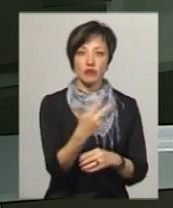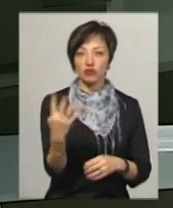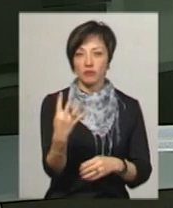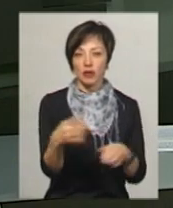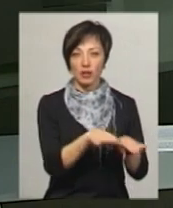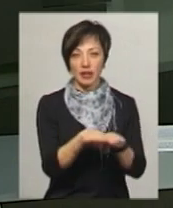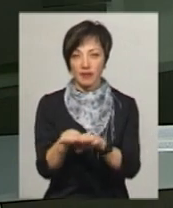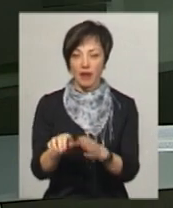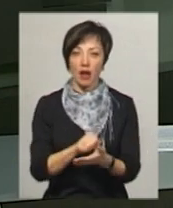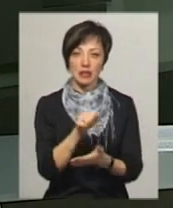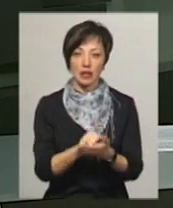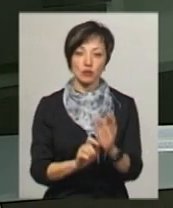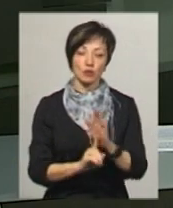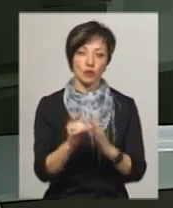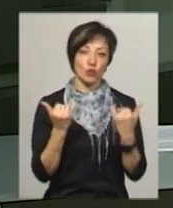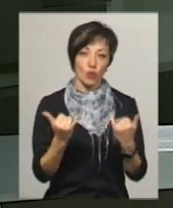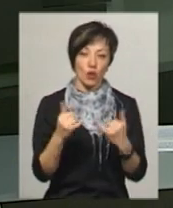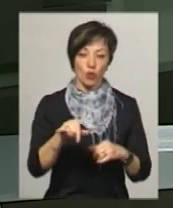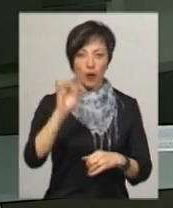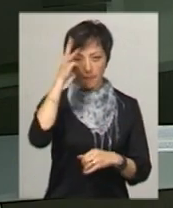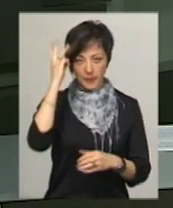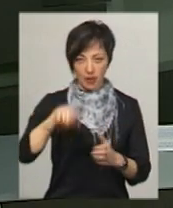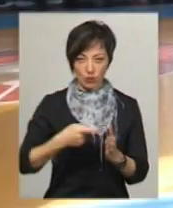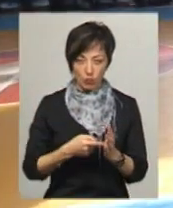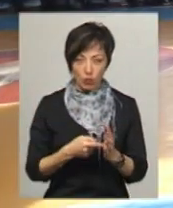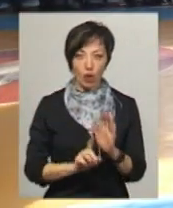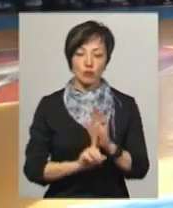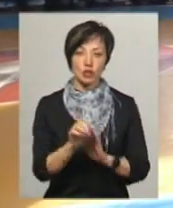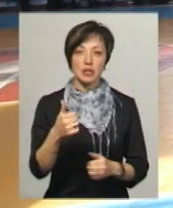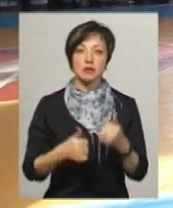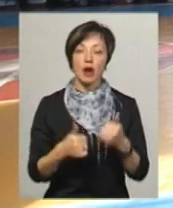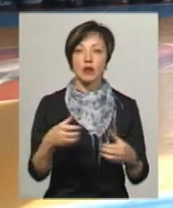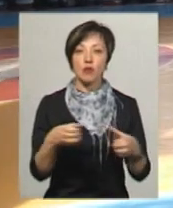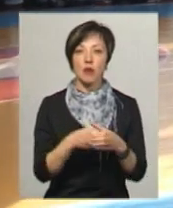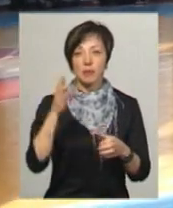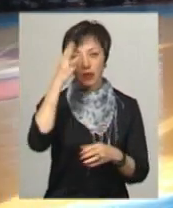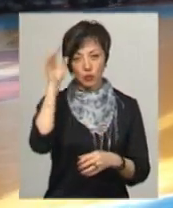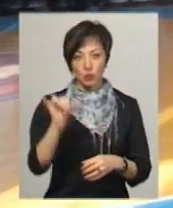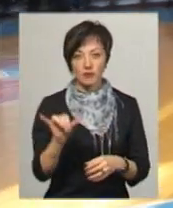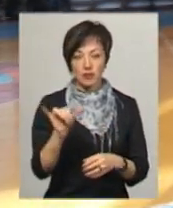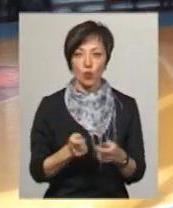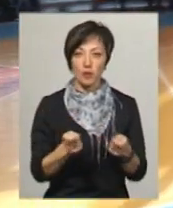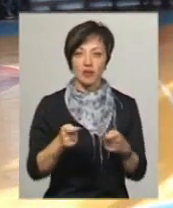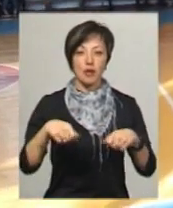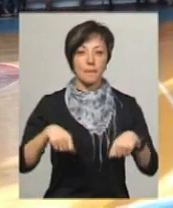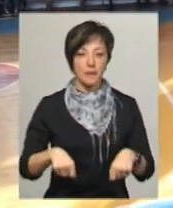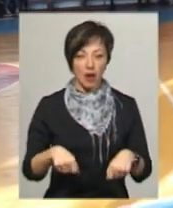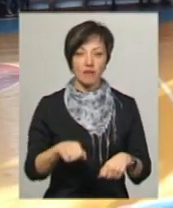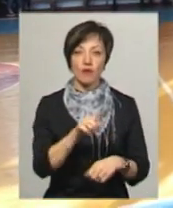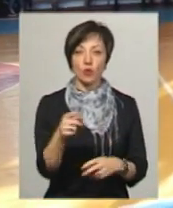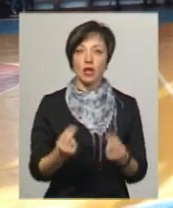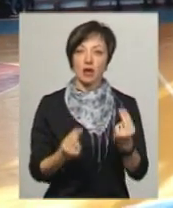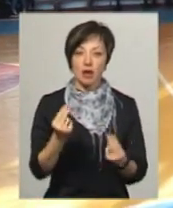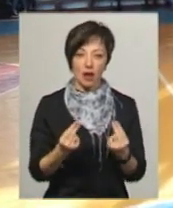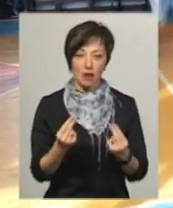3-4 рівнів акредитації розпочали сьогодні у Хмельницькому. Розпочали змагання команди Хмельницького університету управління і права. Вони грають